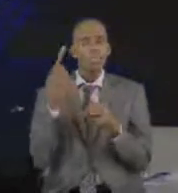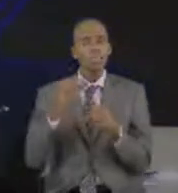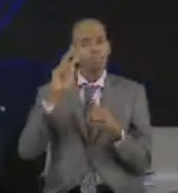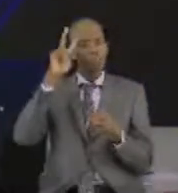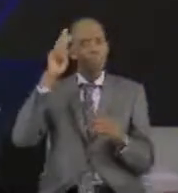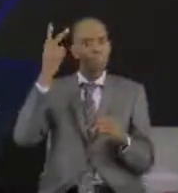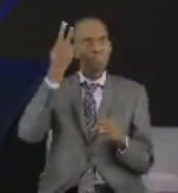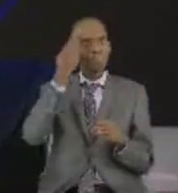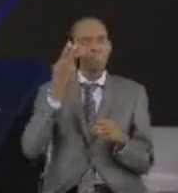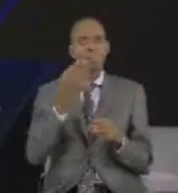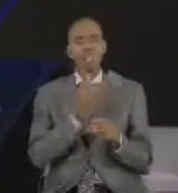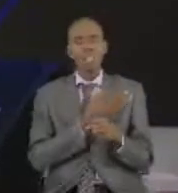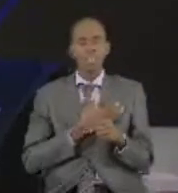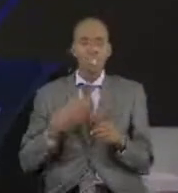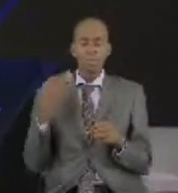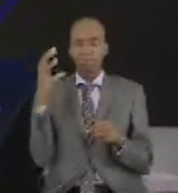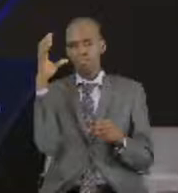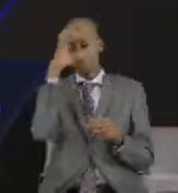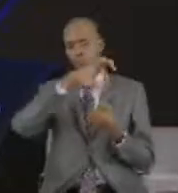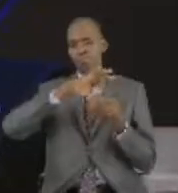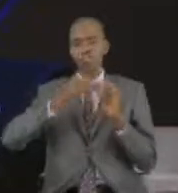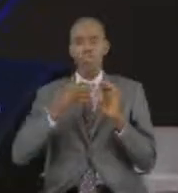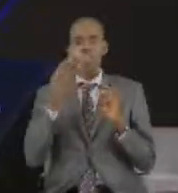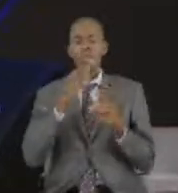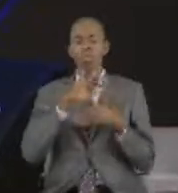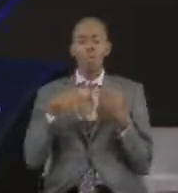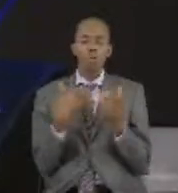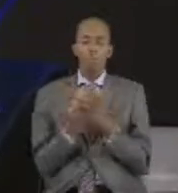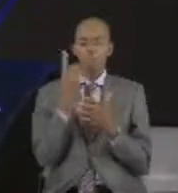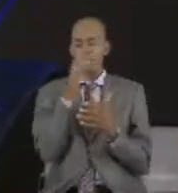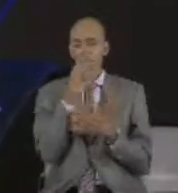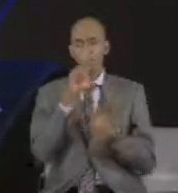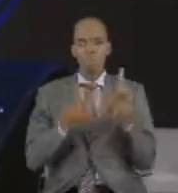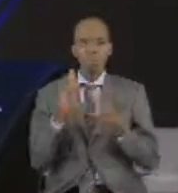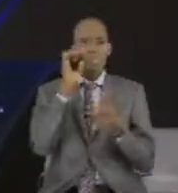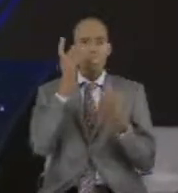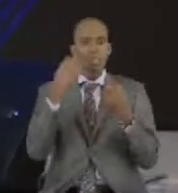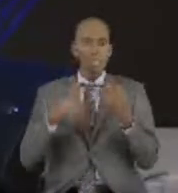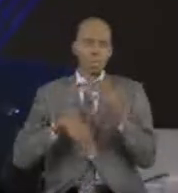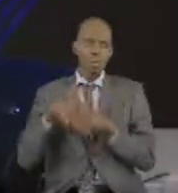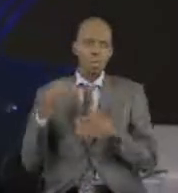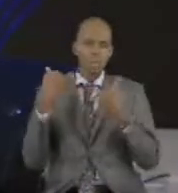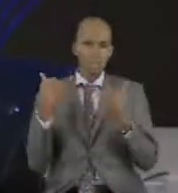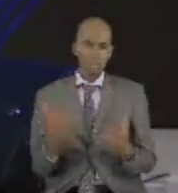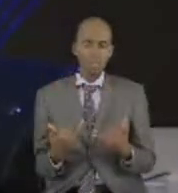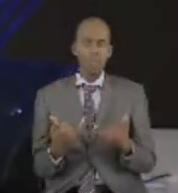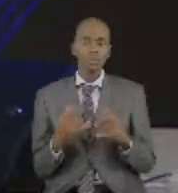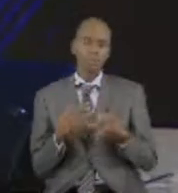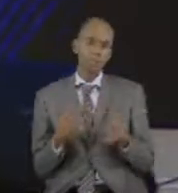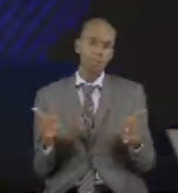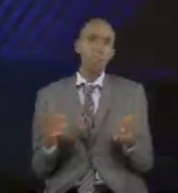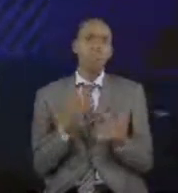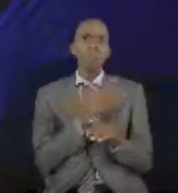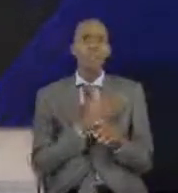la mauvaise interprétation et la pression des faux frères. Il est sorti de cela et annonce